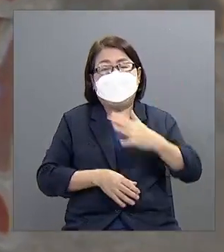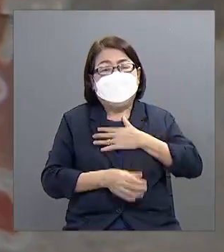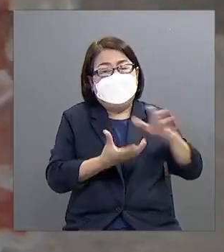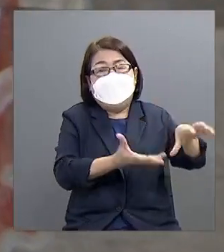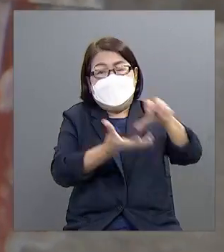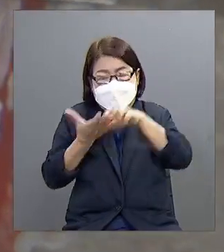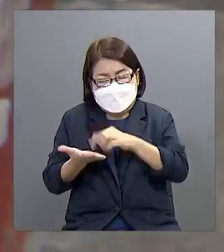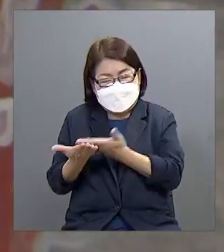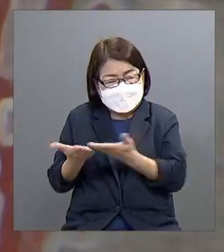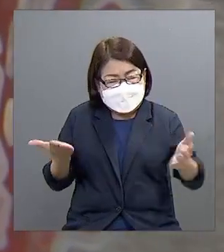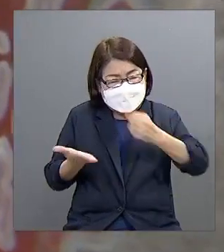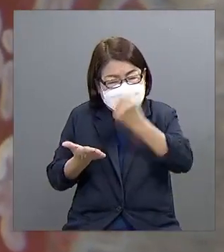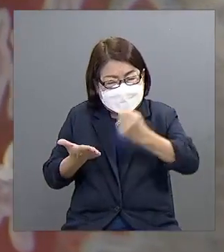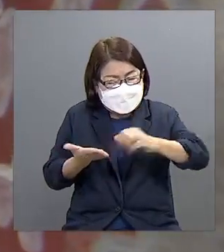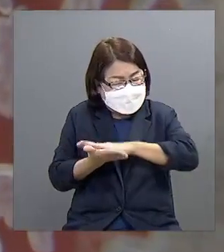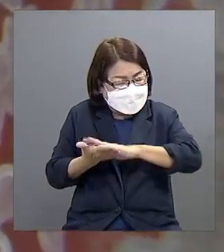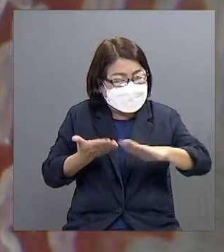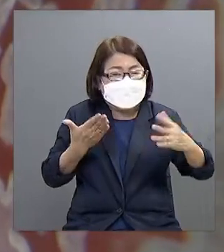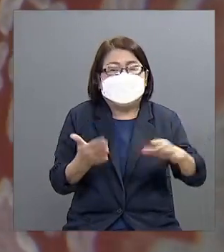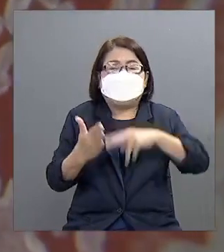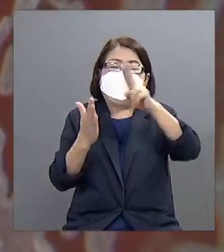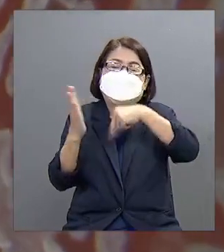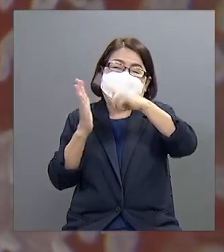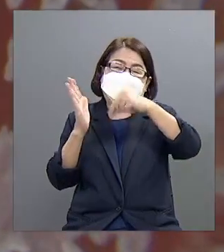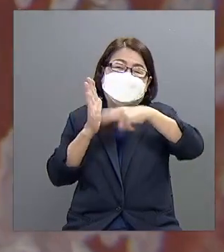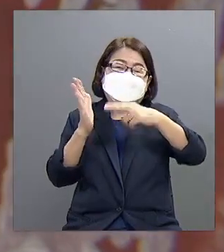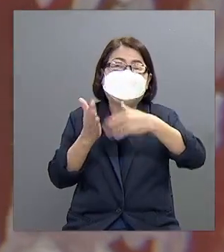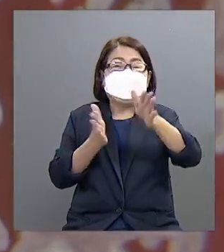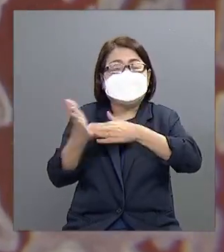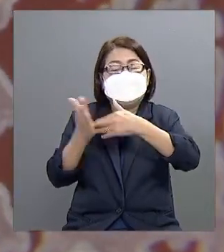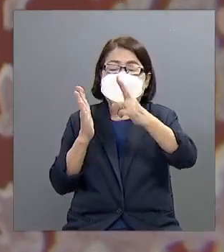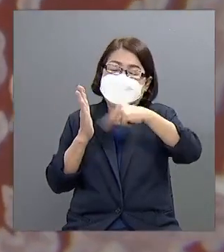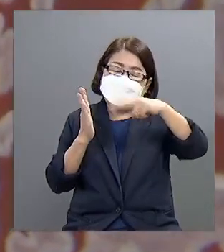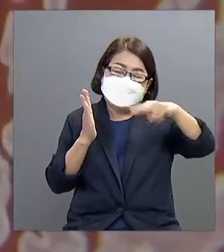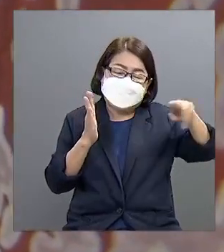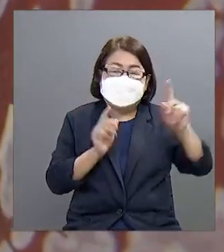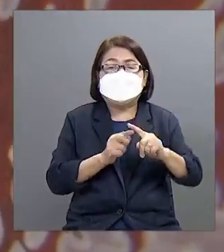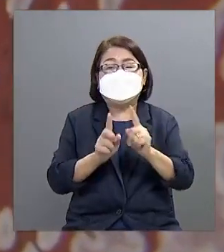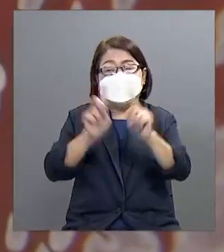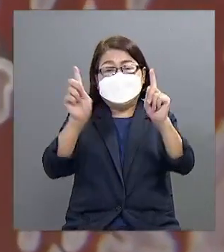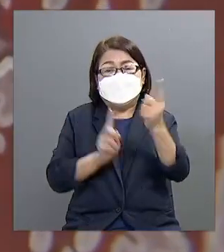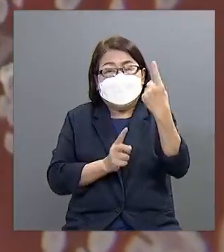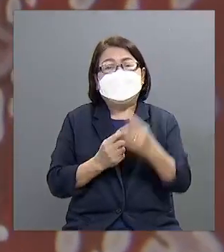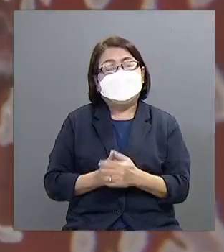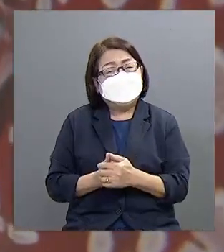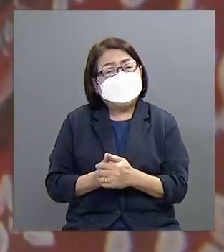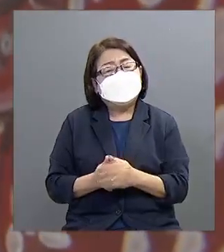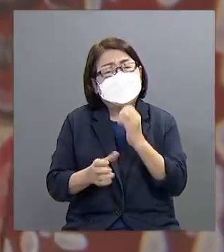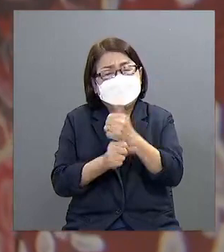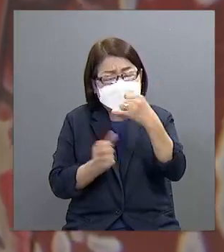ดเป็นผลงานที่เลยเกิดผลงานที่แปลกใหม่ครับแล้วก็มีอัตลักษณ์เรียบง่ายสร้างความสะเทือน